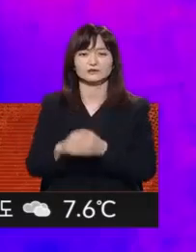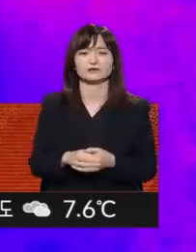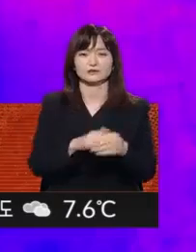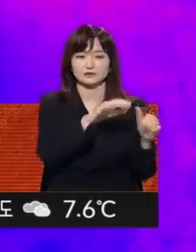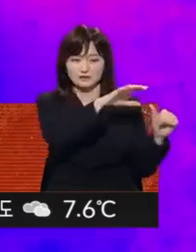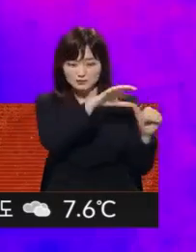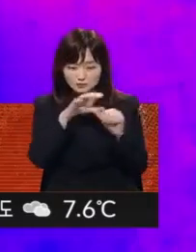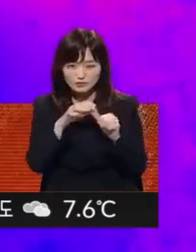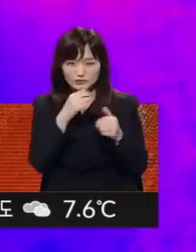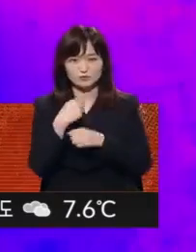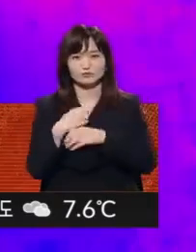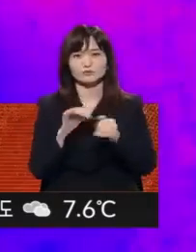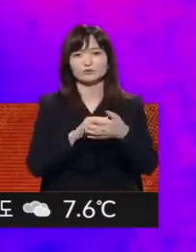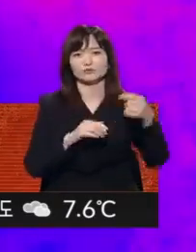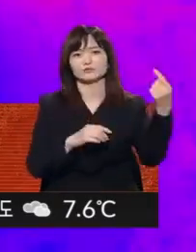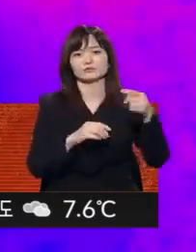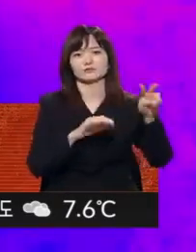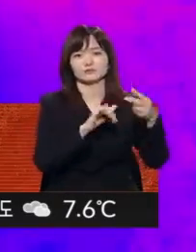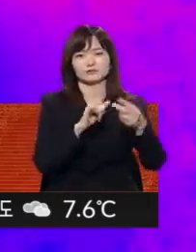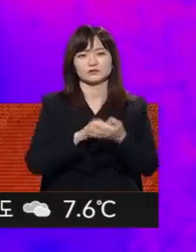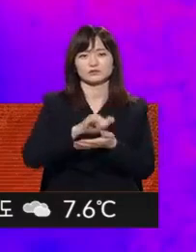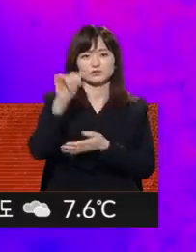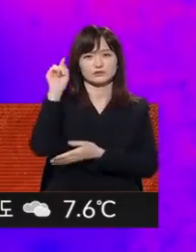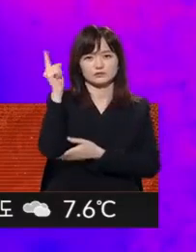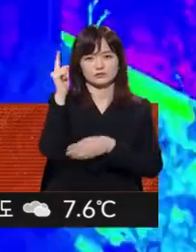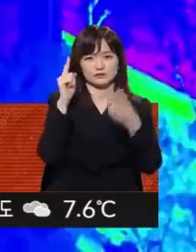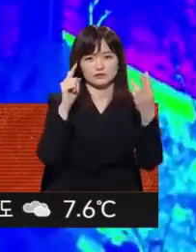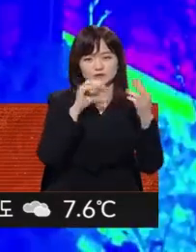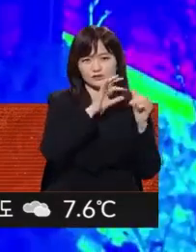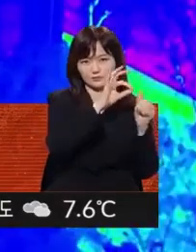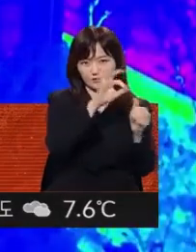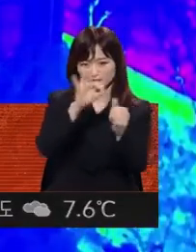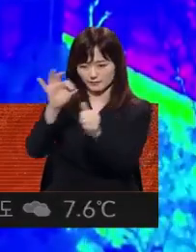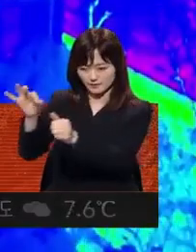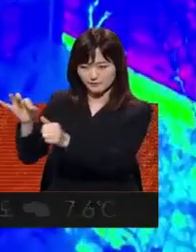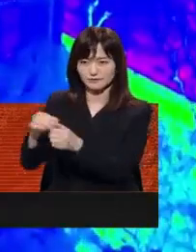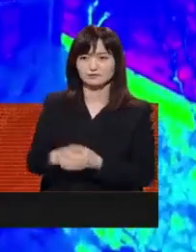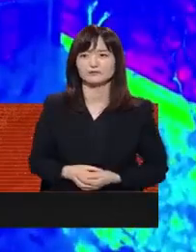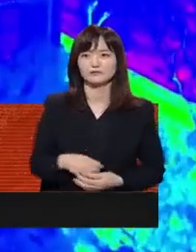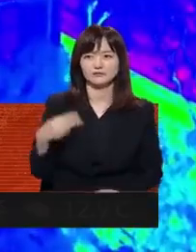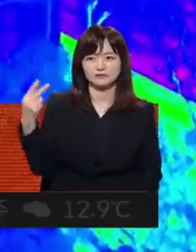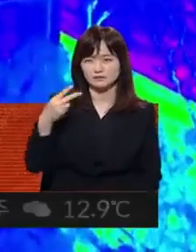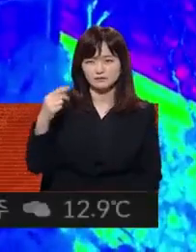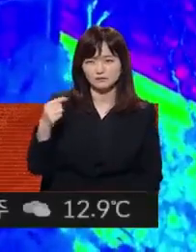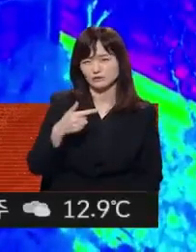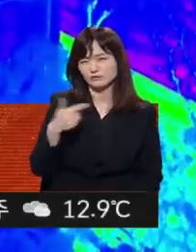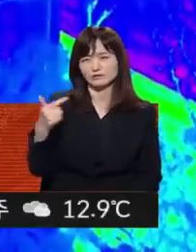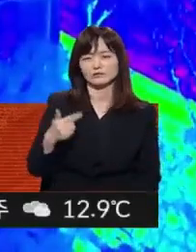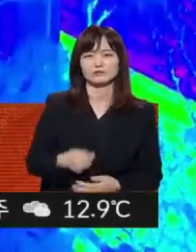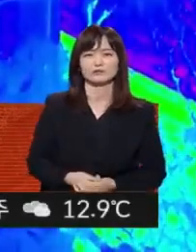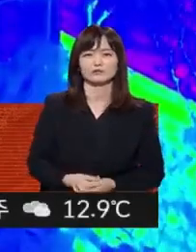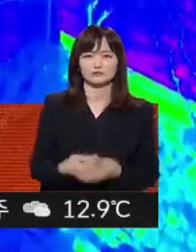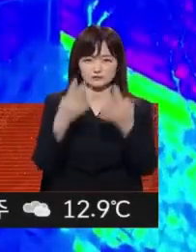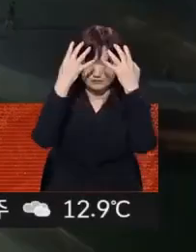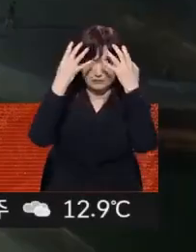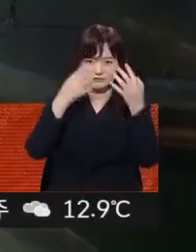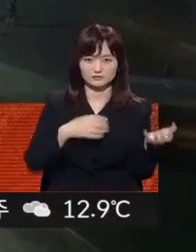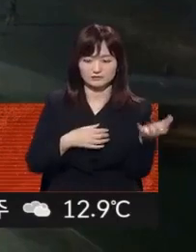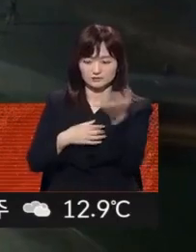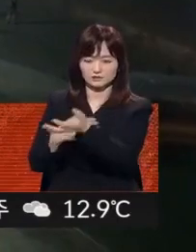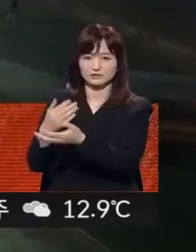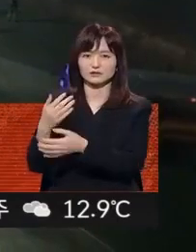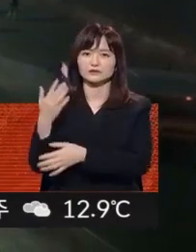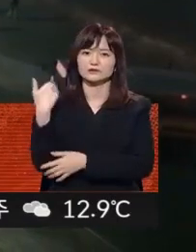동원된 군인들만 1,200명, 공군 헬기 3개까지 동원이 됐습니다. 아, 2천 명. 많습니다. 이들이 옮겨진 교도소, 지난